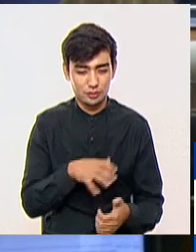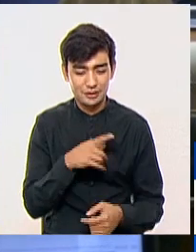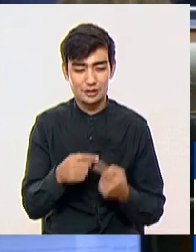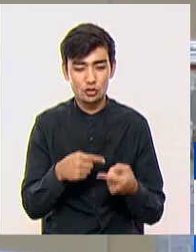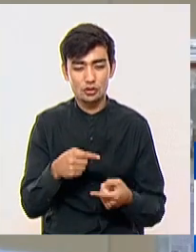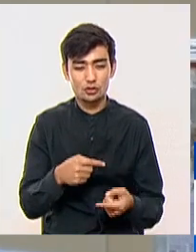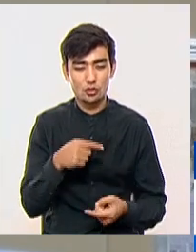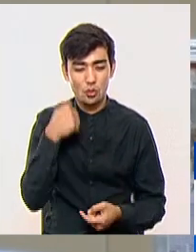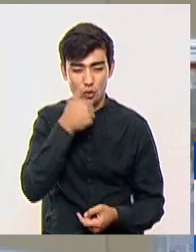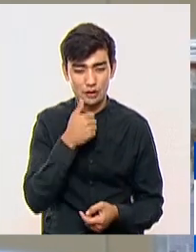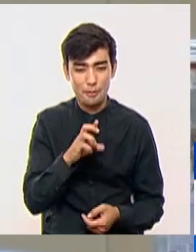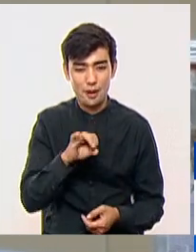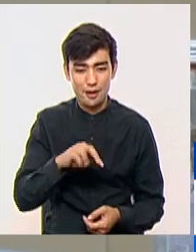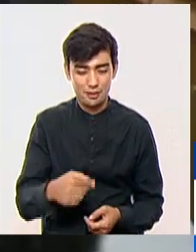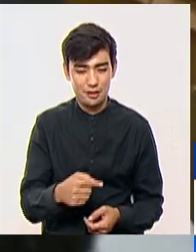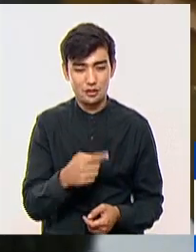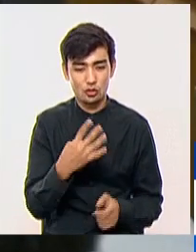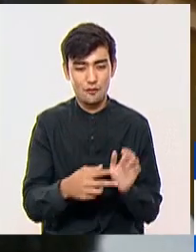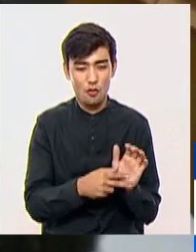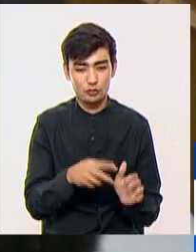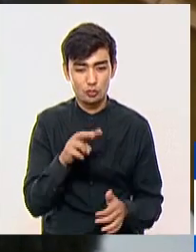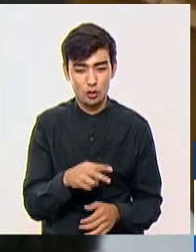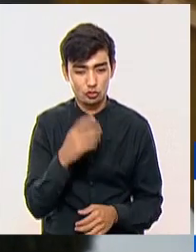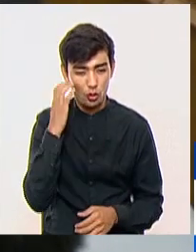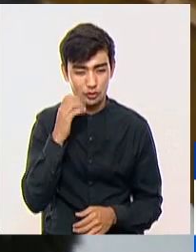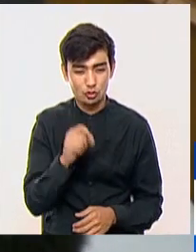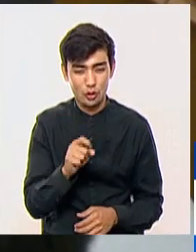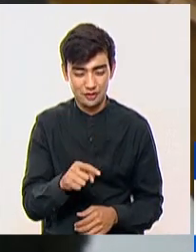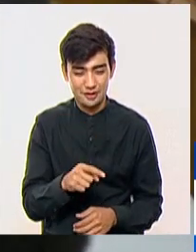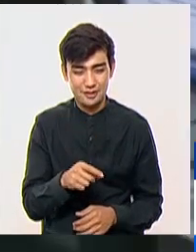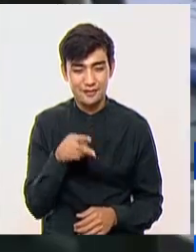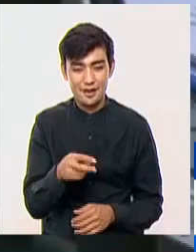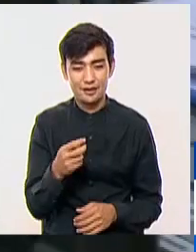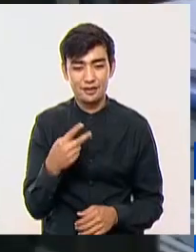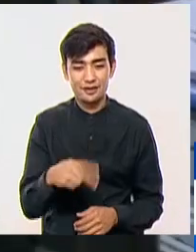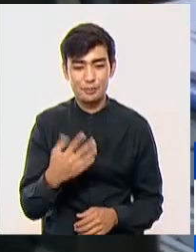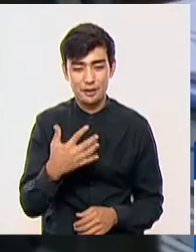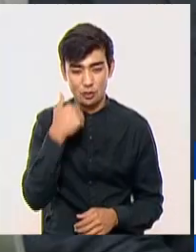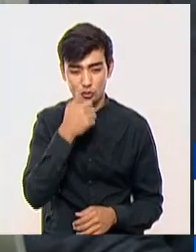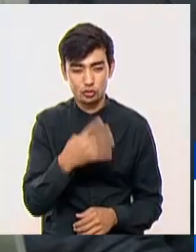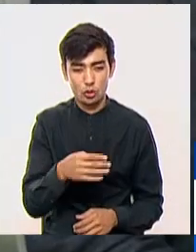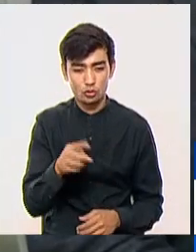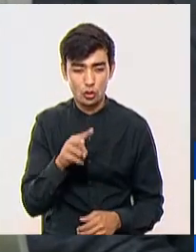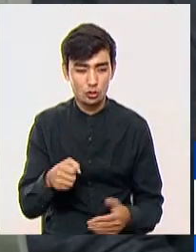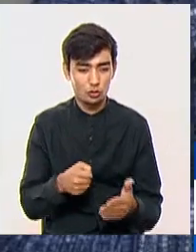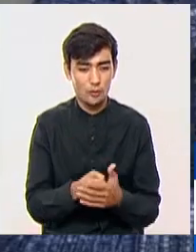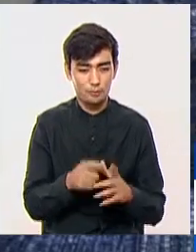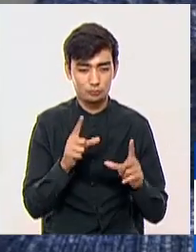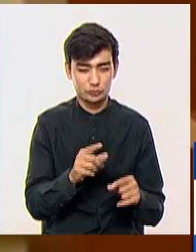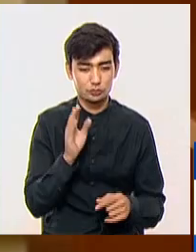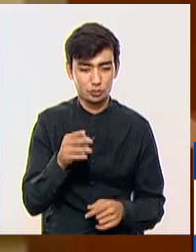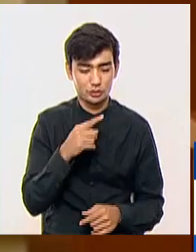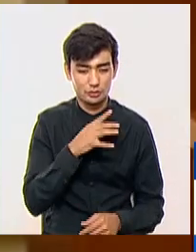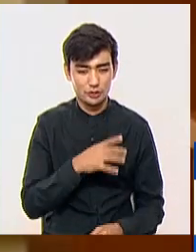жылы баррелі 48 долларға сатылатын қара алтынның бағасы 2025 жылы 40 долларға дейін түседі деп